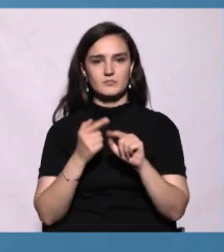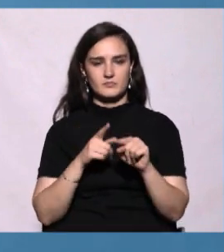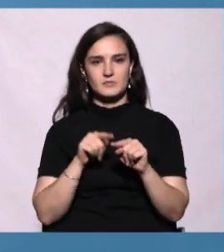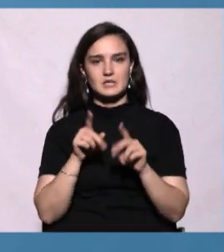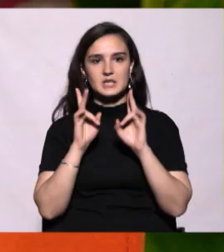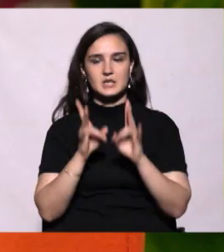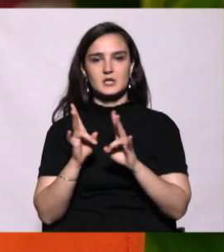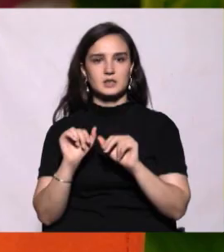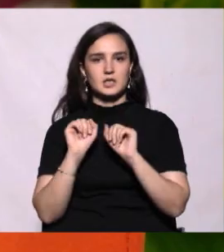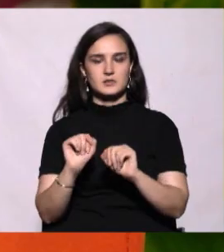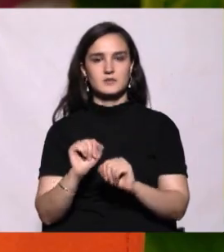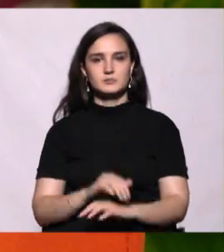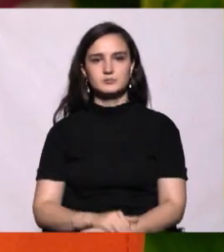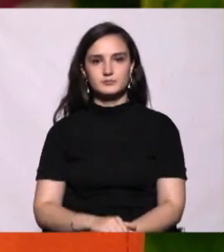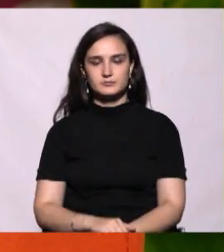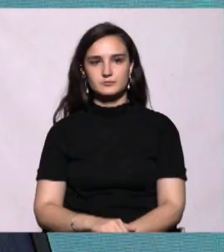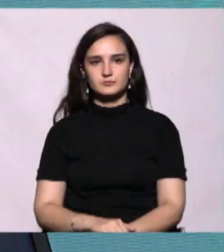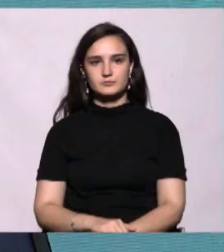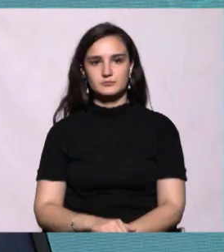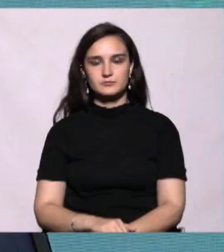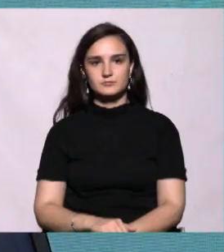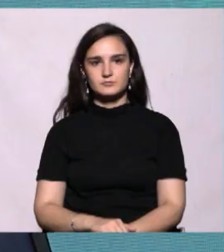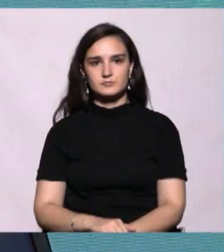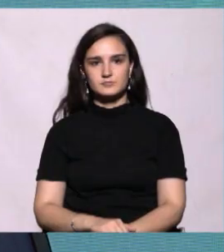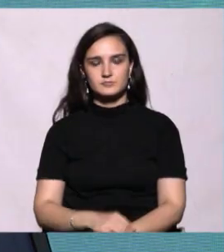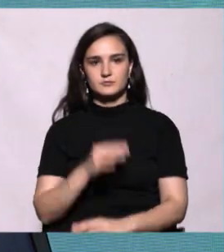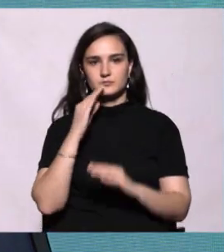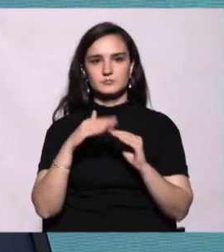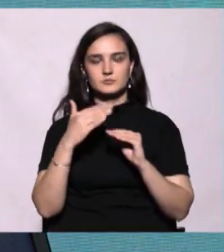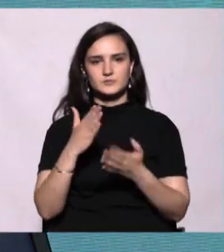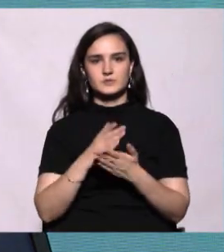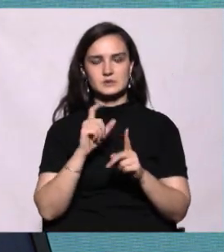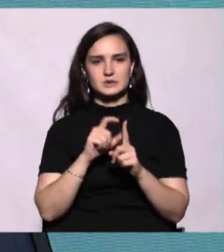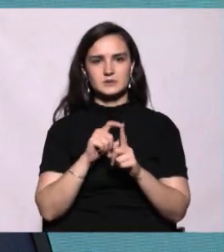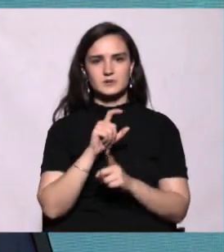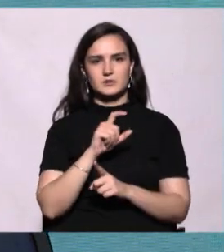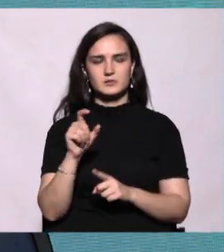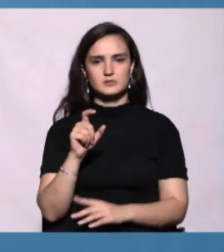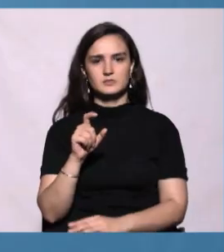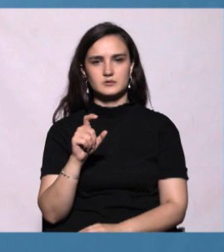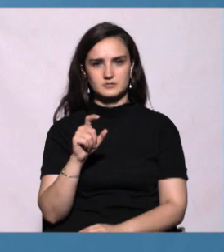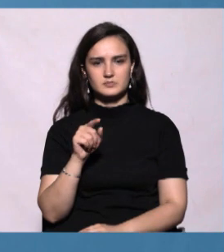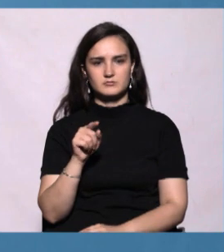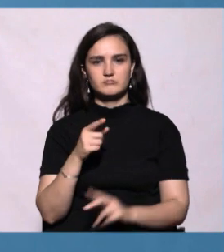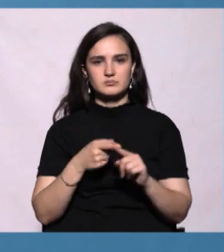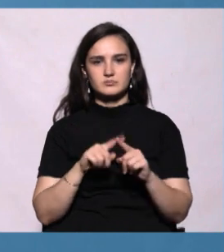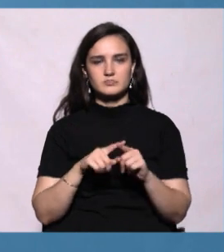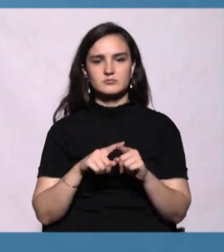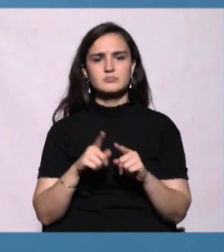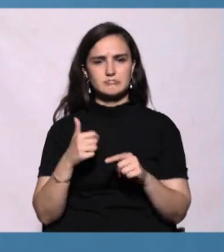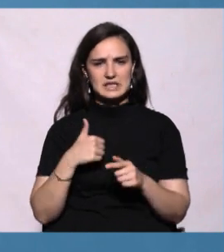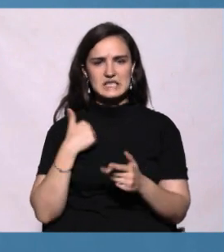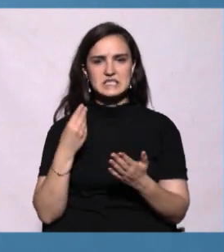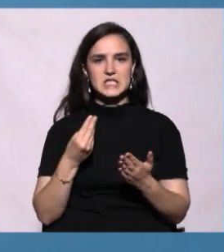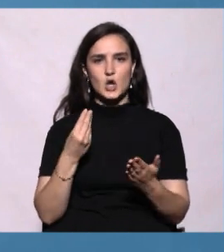harm. დაცვა. And next we have worthy, an adjective, worthy.